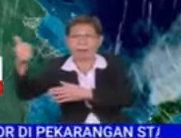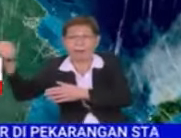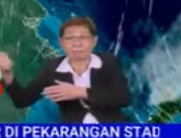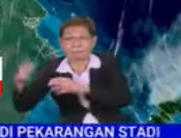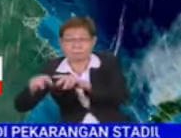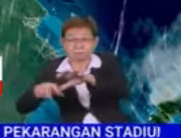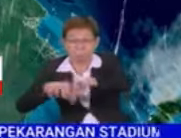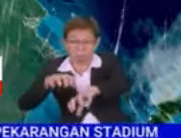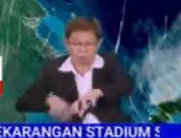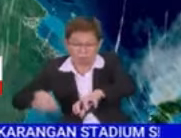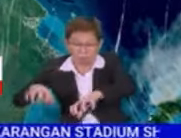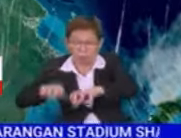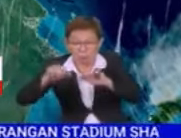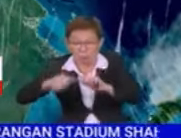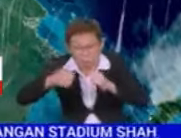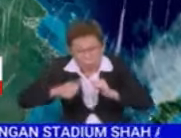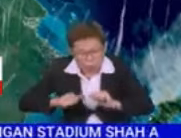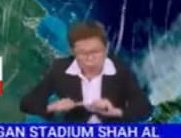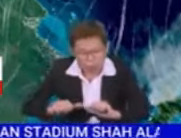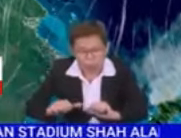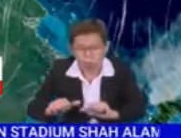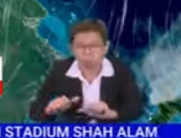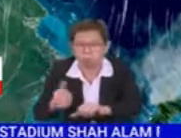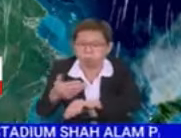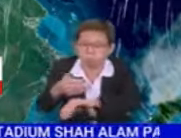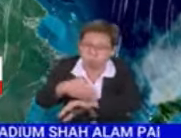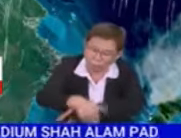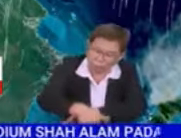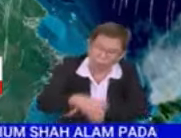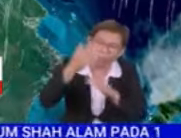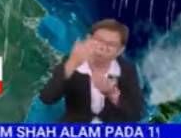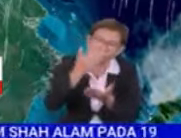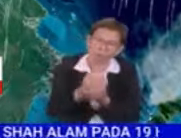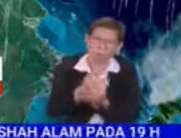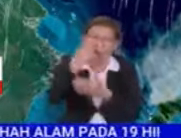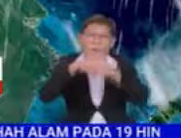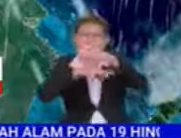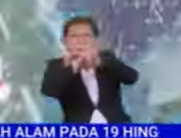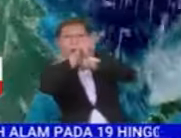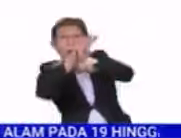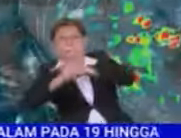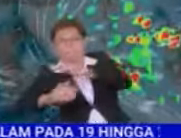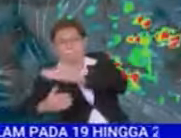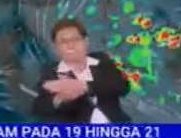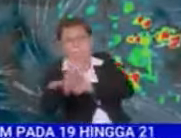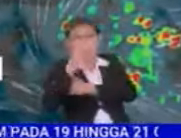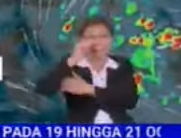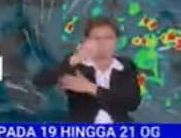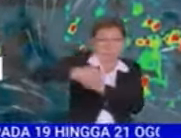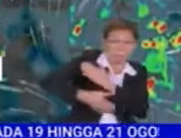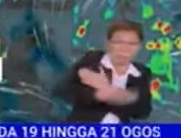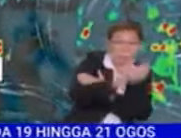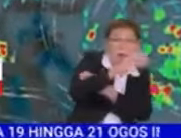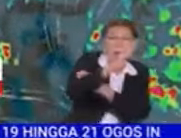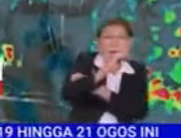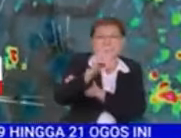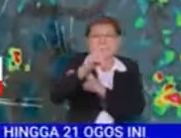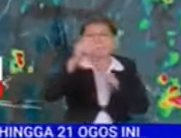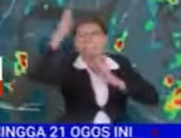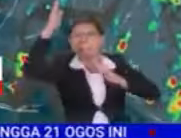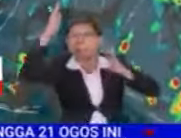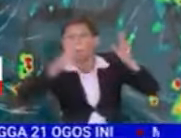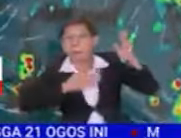kawasan dijangkakan boleh berlarutan sehingga ke malam nanti. Bagi ramalan sebelah pagi esok pula, Jabatan Meteorologi